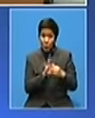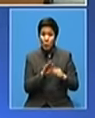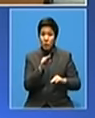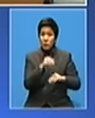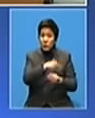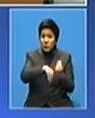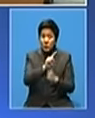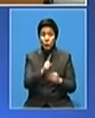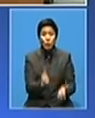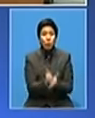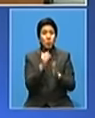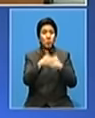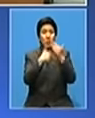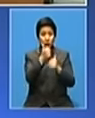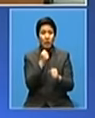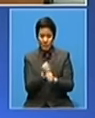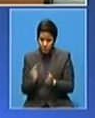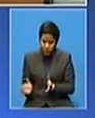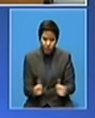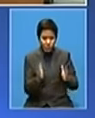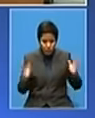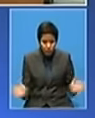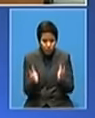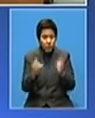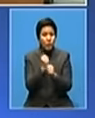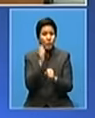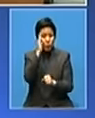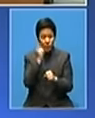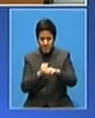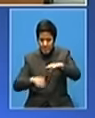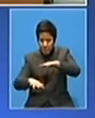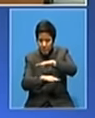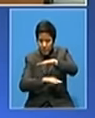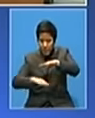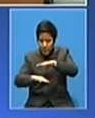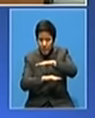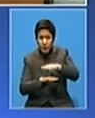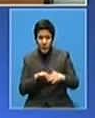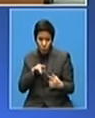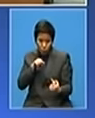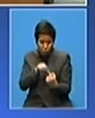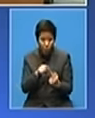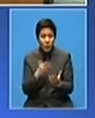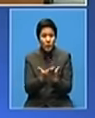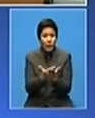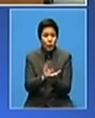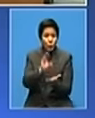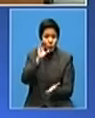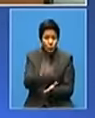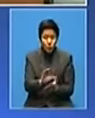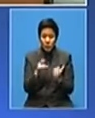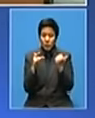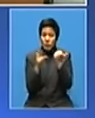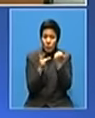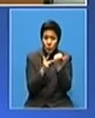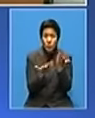และช่วยในการพัฒนาประเทศรวมทั้งเร่งดำเนินการวางโครงสร้างพื้นฐานที่เหมาะสมกับการค้าการลงทุนทั้งในด้านการวางรากฐานเทคโนโล